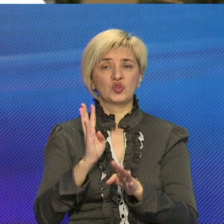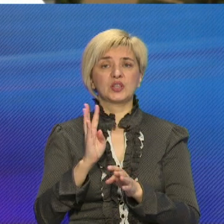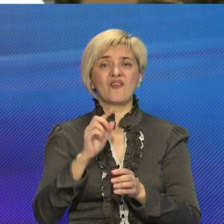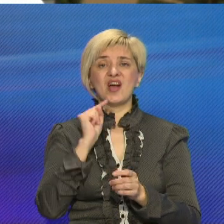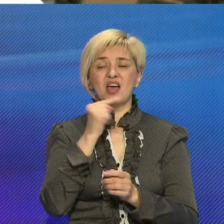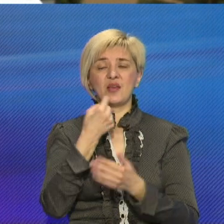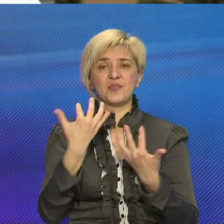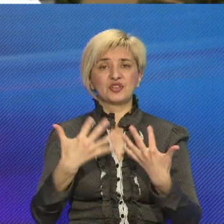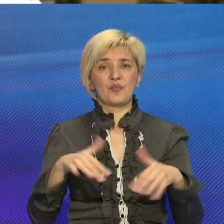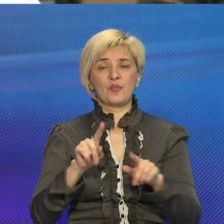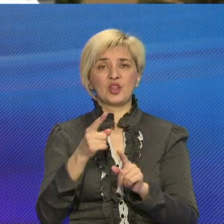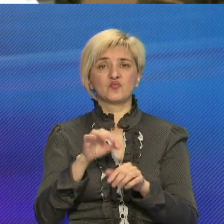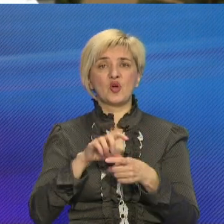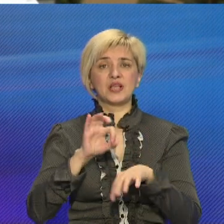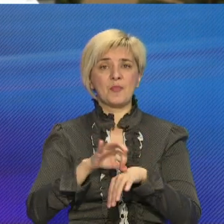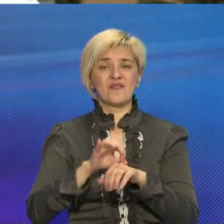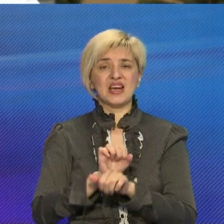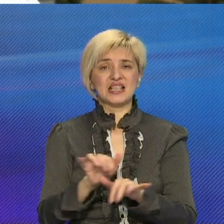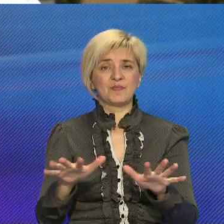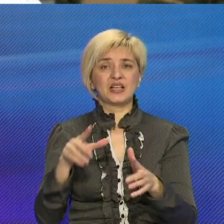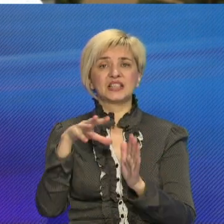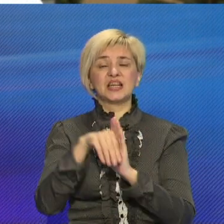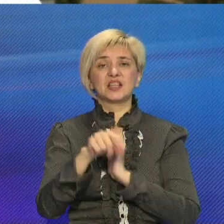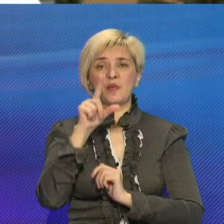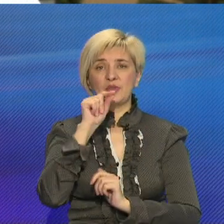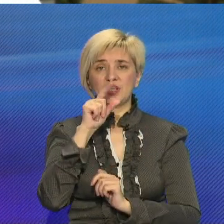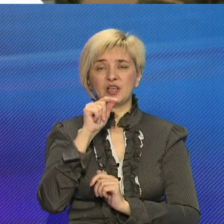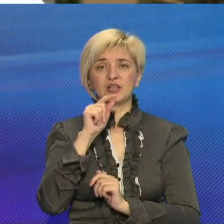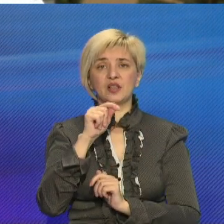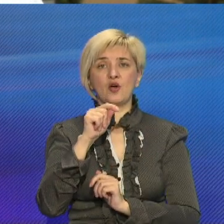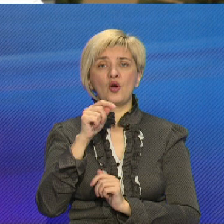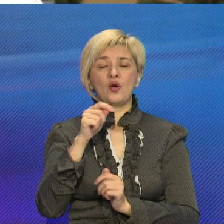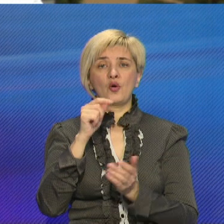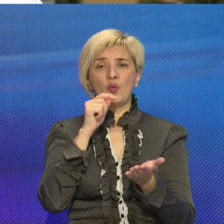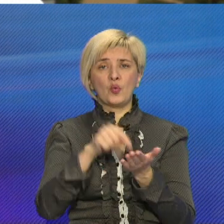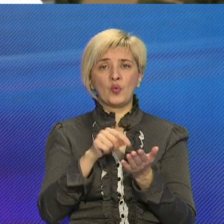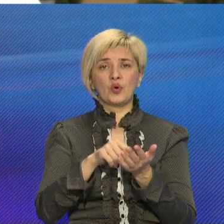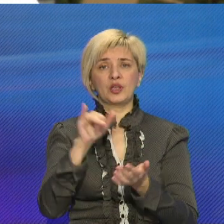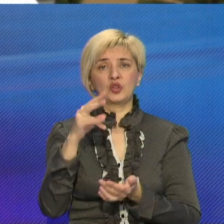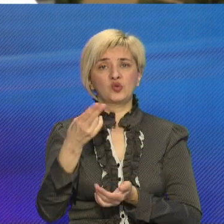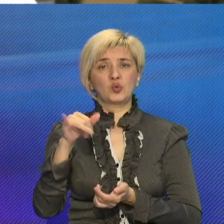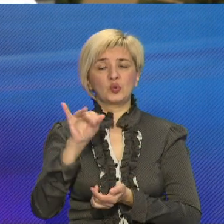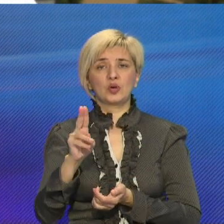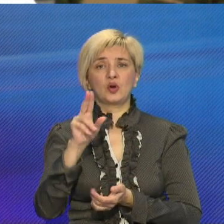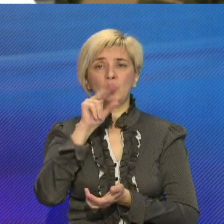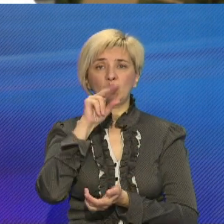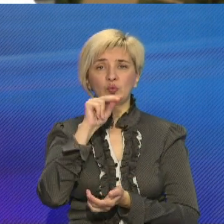быстро распространяется среди всех птиц, не только среди кур, но также индюки, гуси, утки и так далее. Это может стать источником